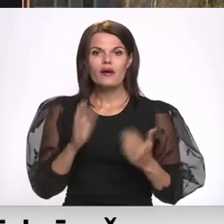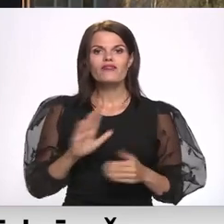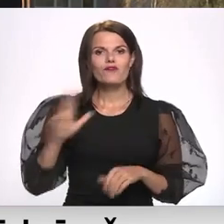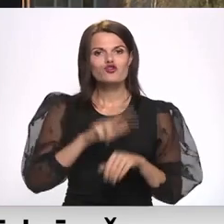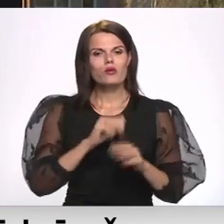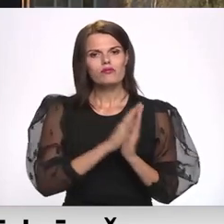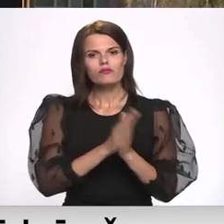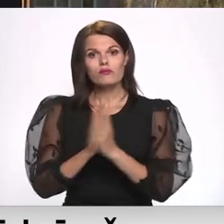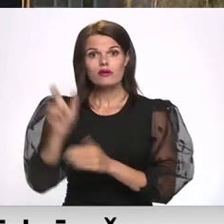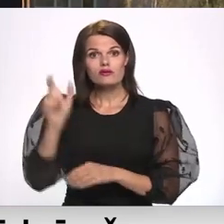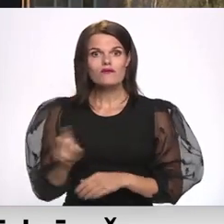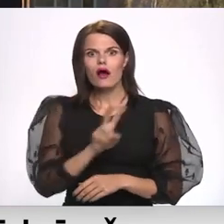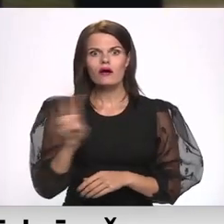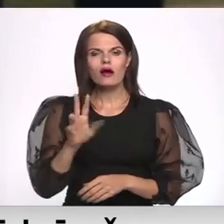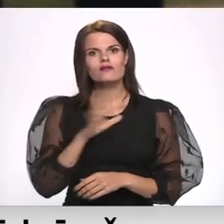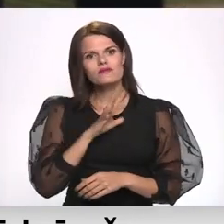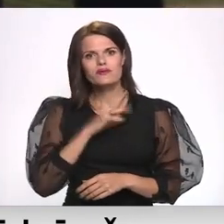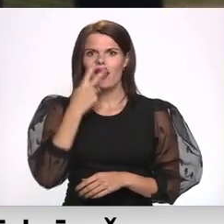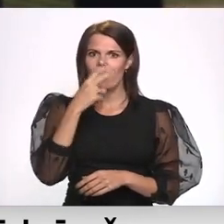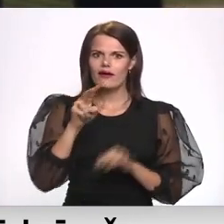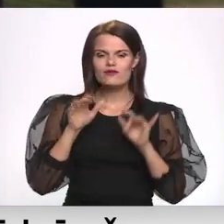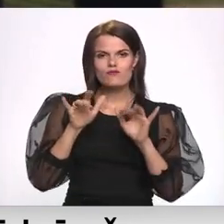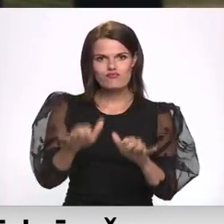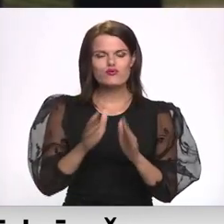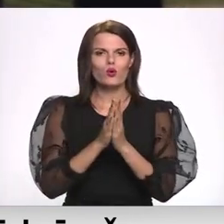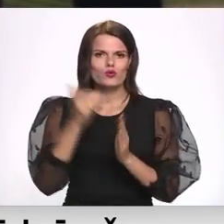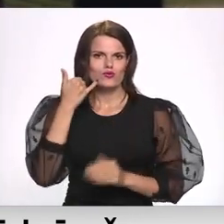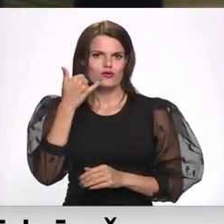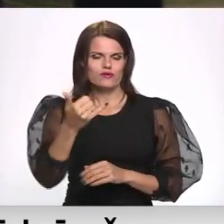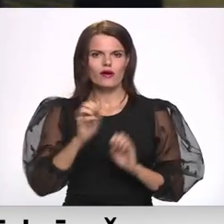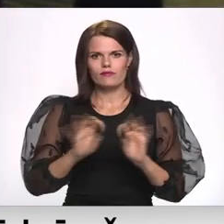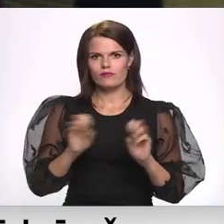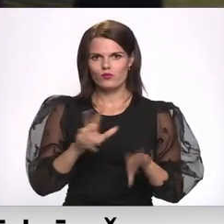aicina iedzīvotājus, kam varētu būt plašāka informācija par to, zvanīt un dalīties.